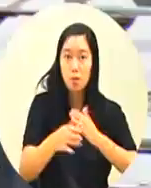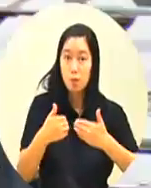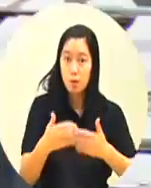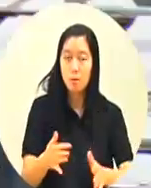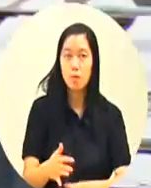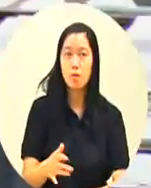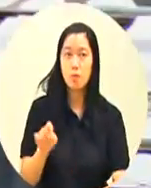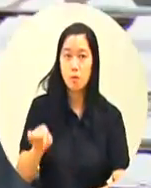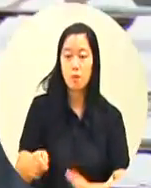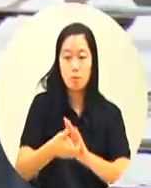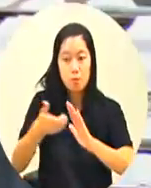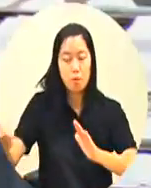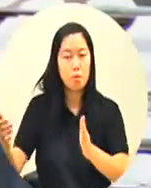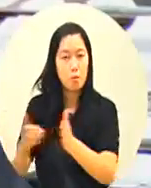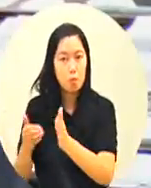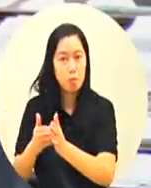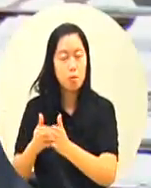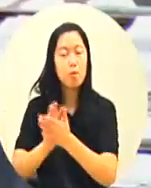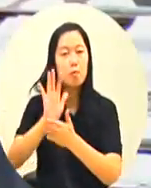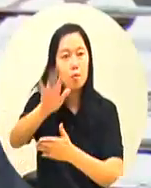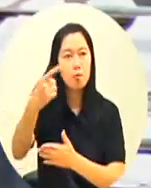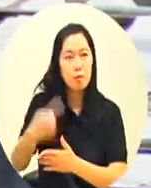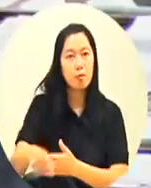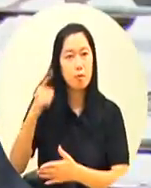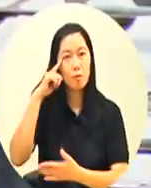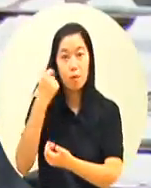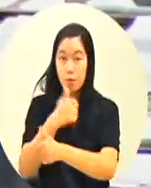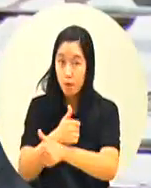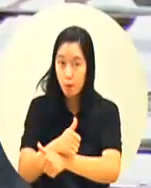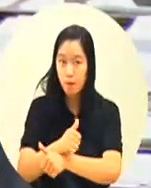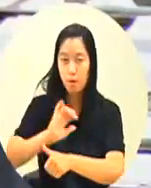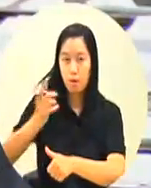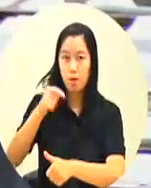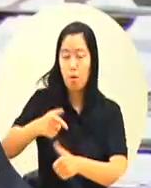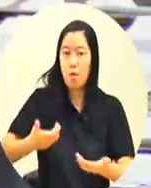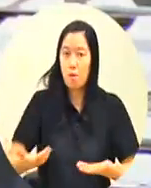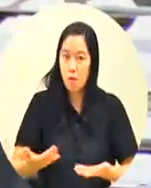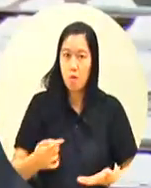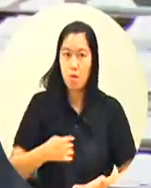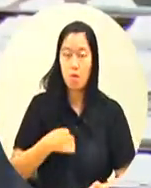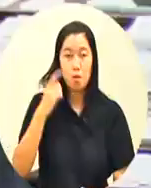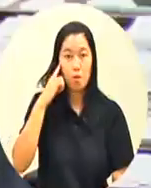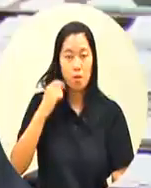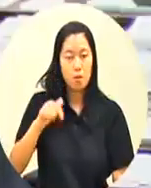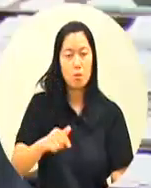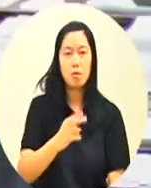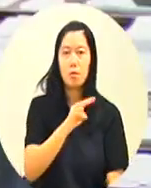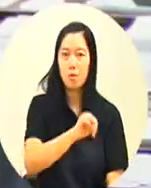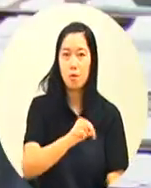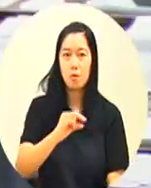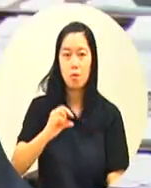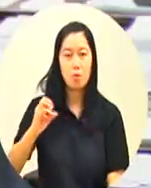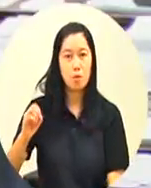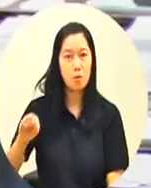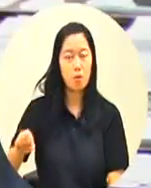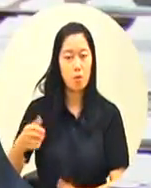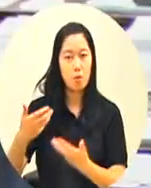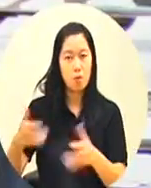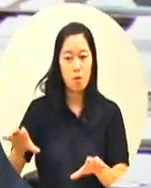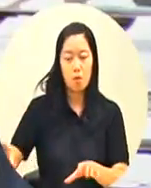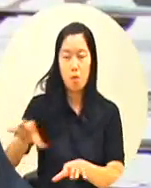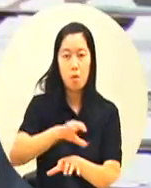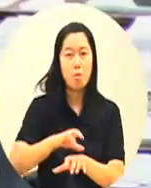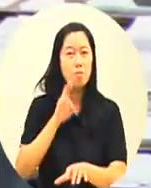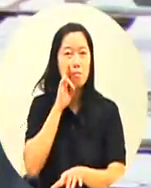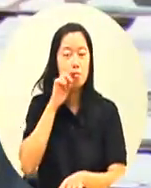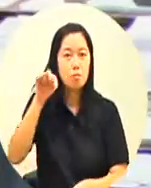个迁完村之后的事情。可是光这件事其实在 NGO 认为，很多地方也是这么认为，其